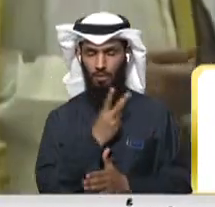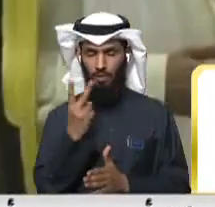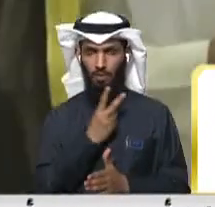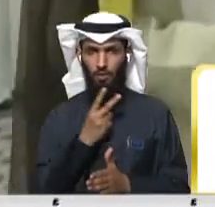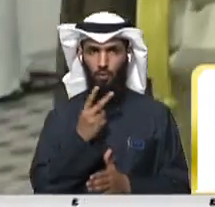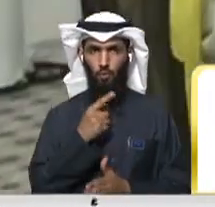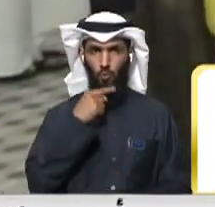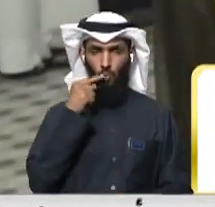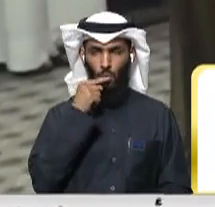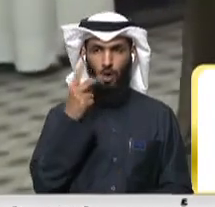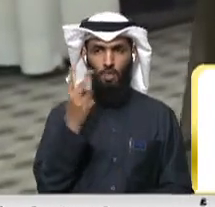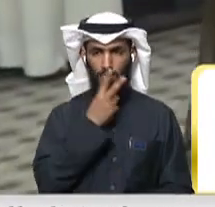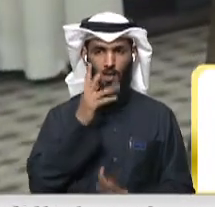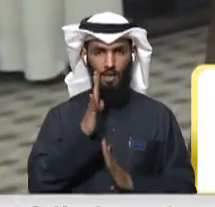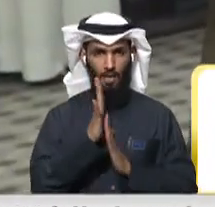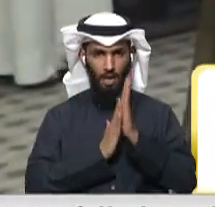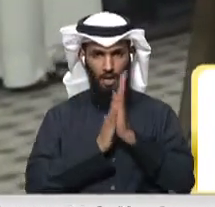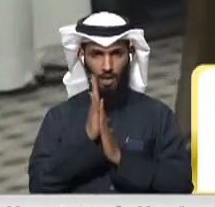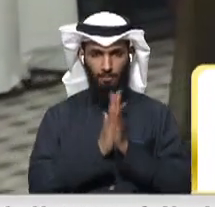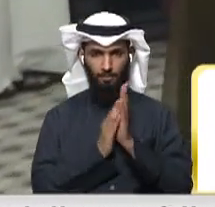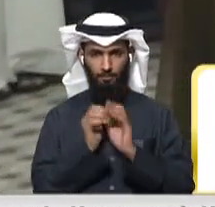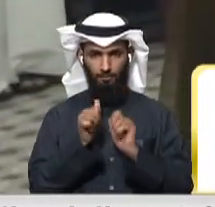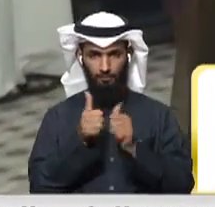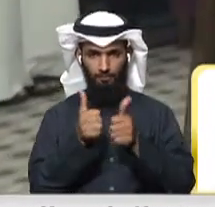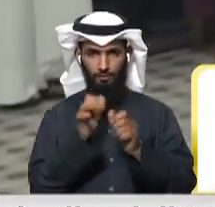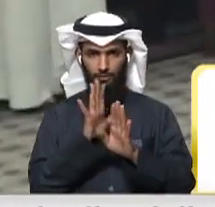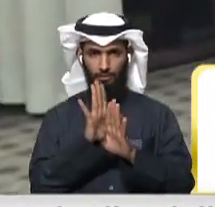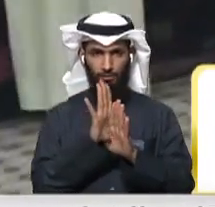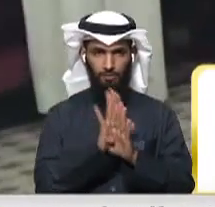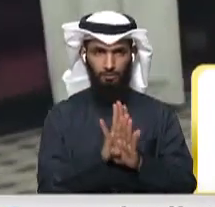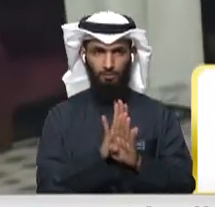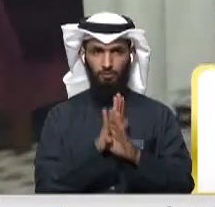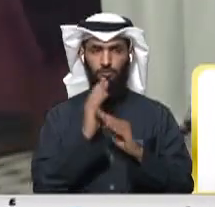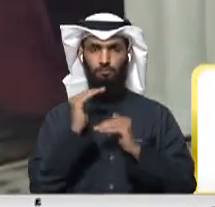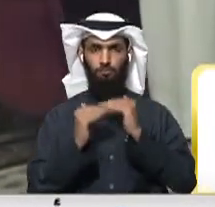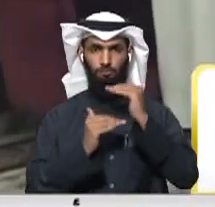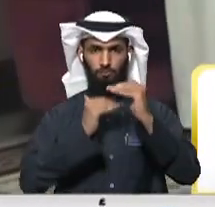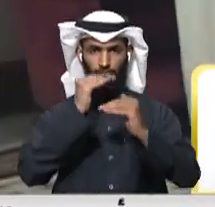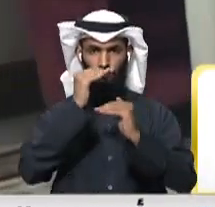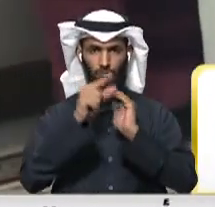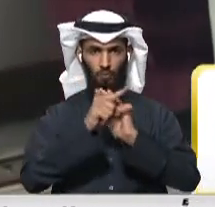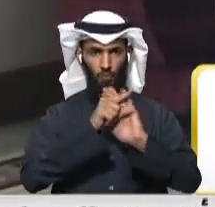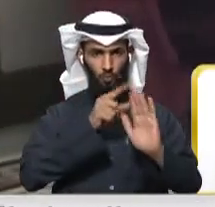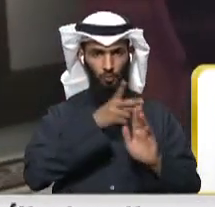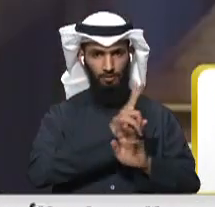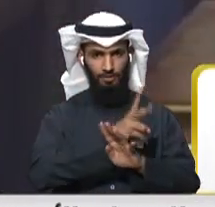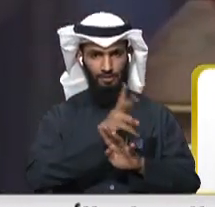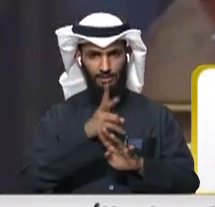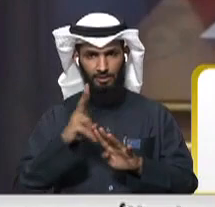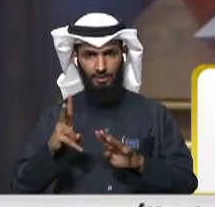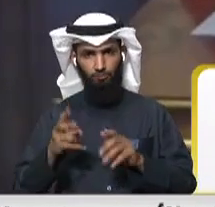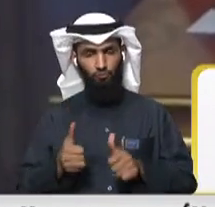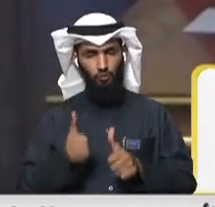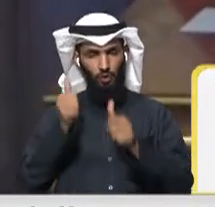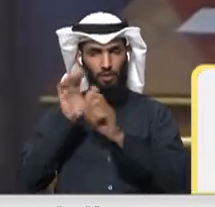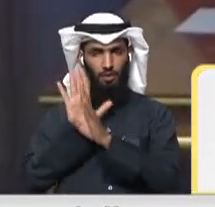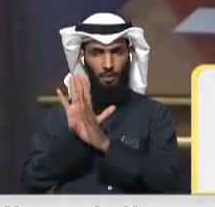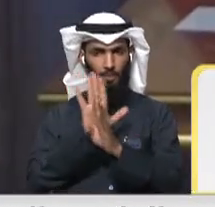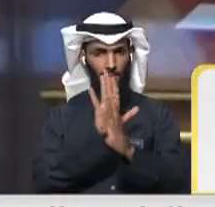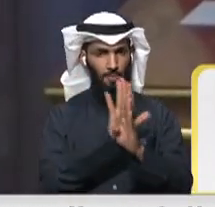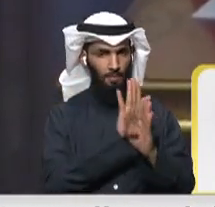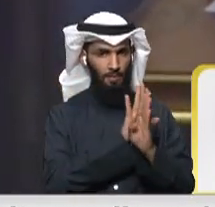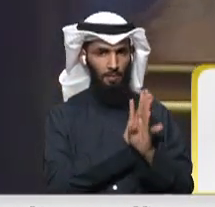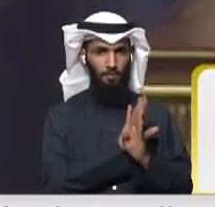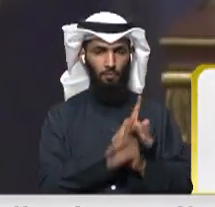وحرصهم الدائم على دعمها وتعزيزها في مختلف المجالات الامر الذي حول العلاقات